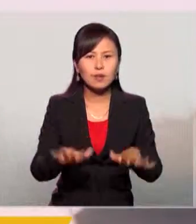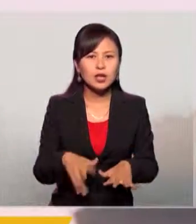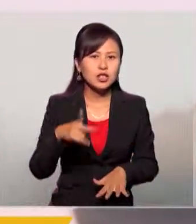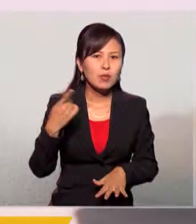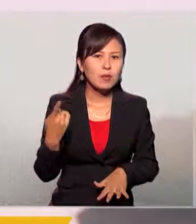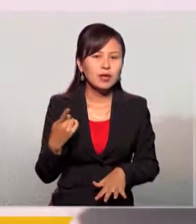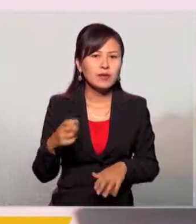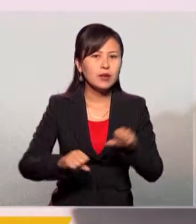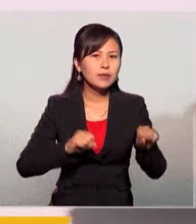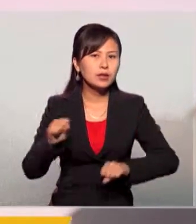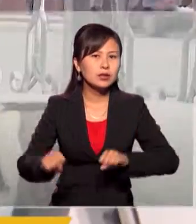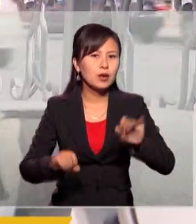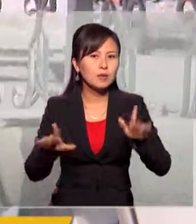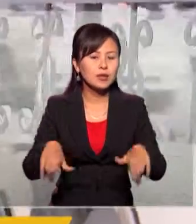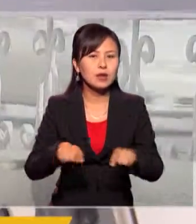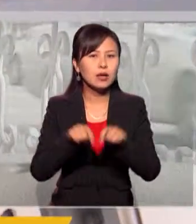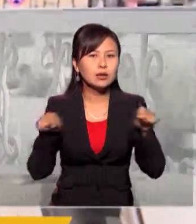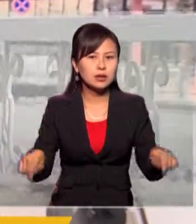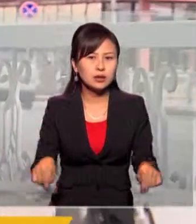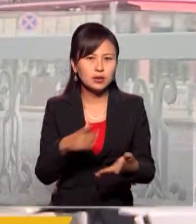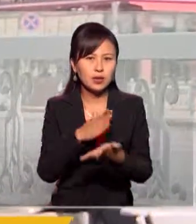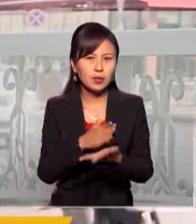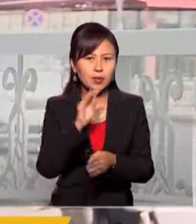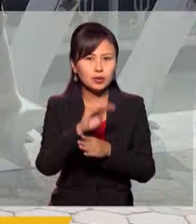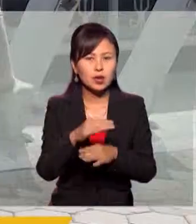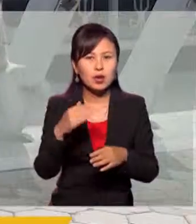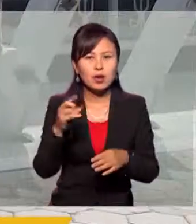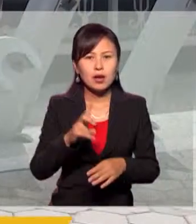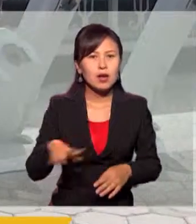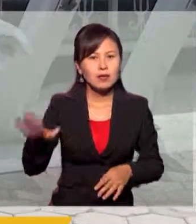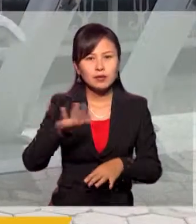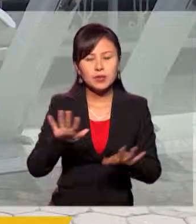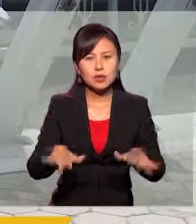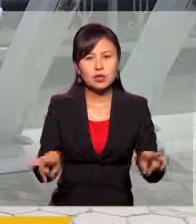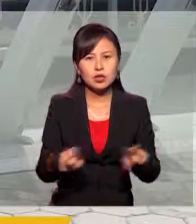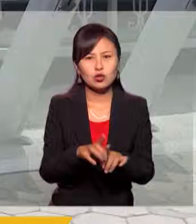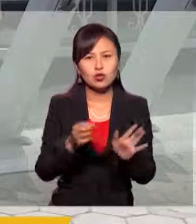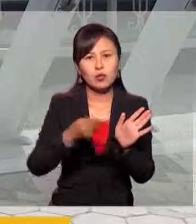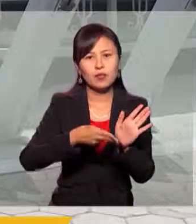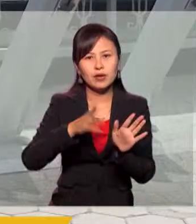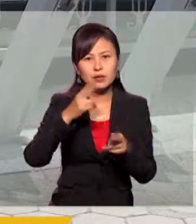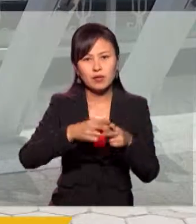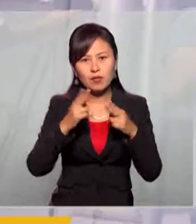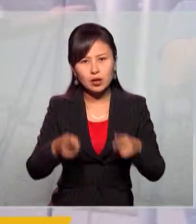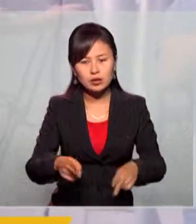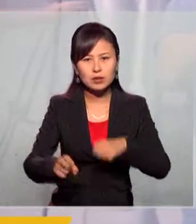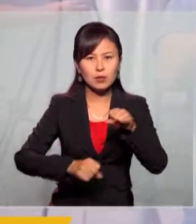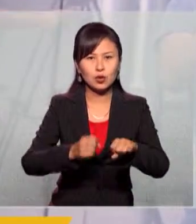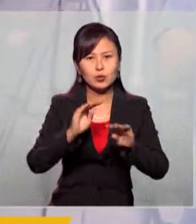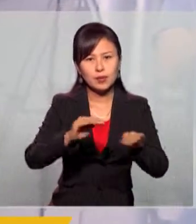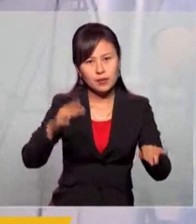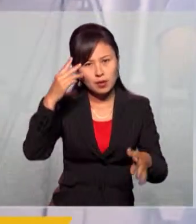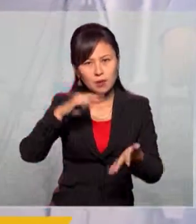жаңадан 21 велобекеттің ашылуы. Сол жағалауда толық қамтыған мамандар енді теміржол бекетіне қарай велобекеттер санын